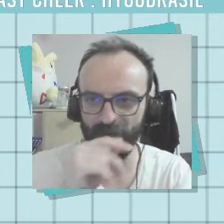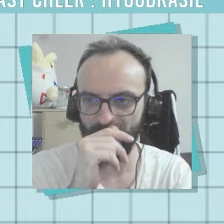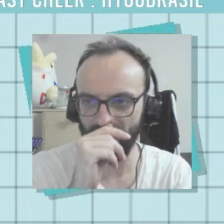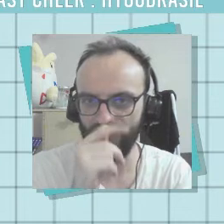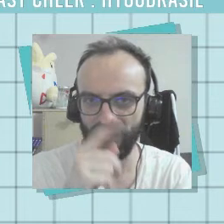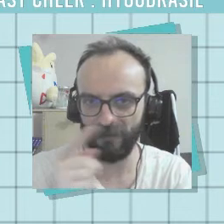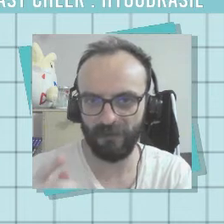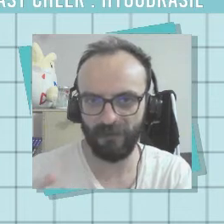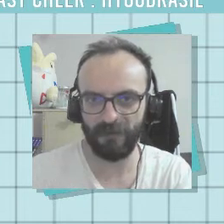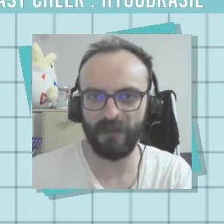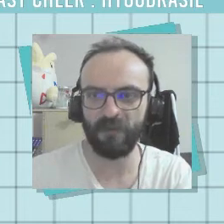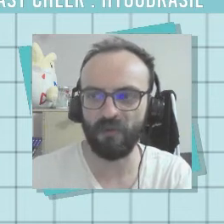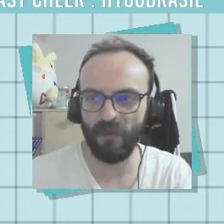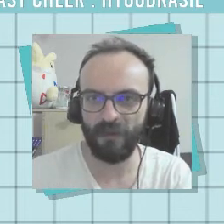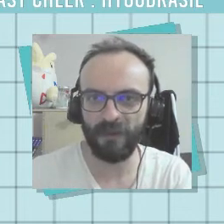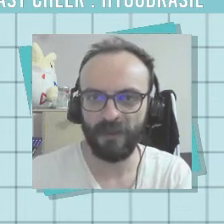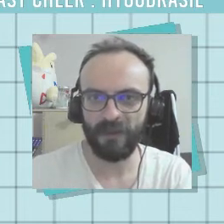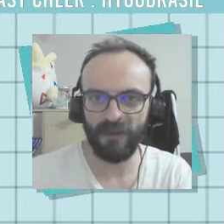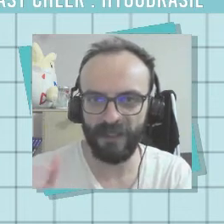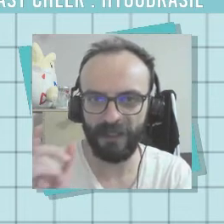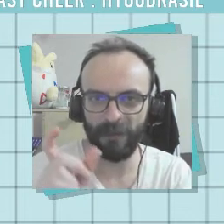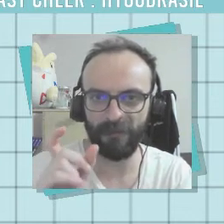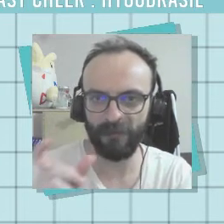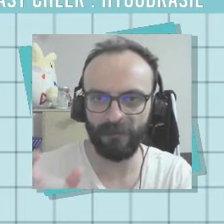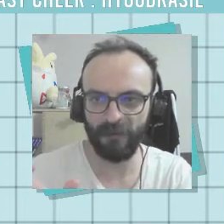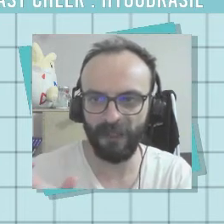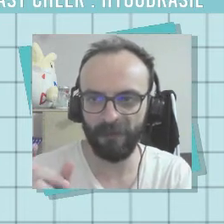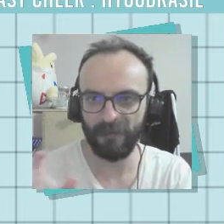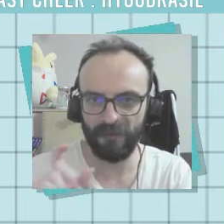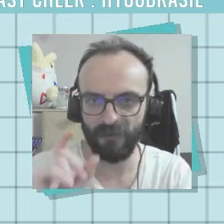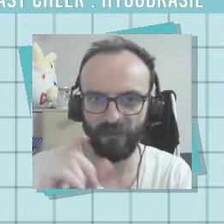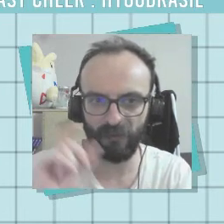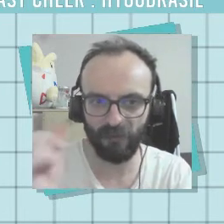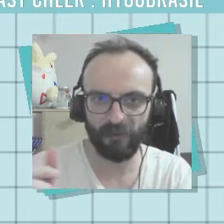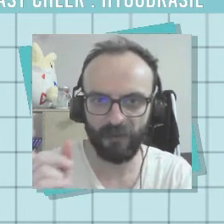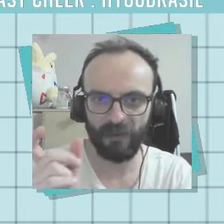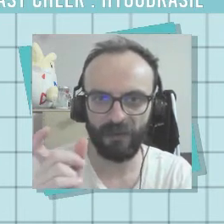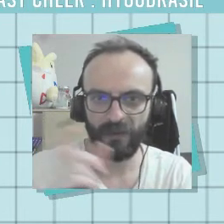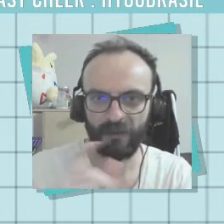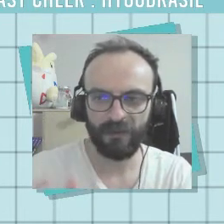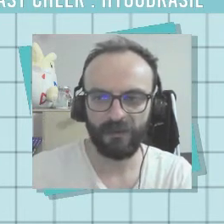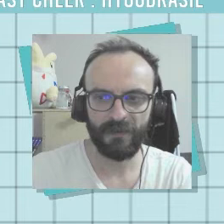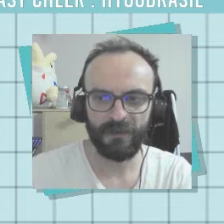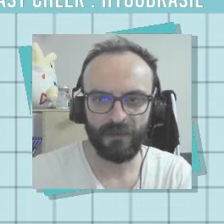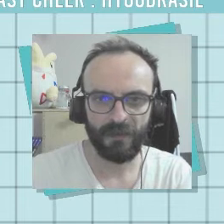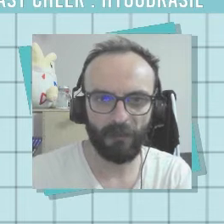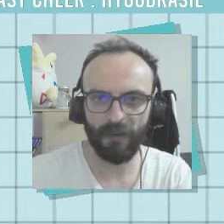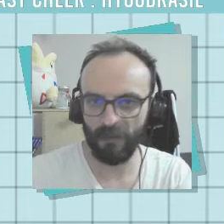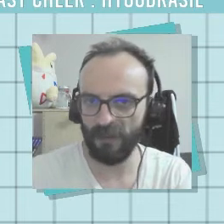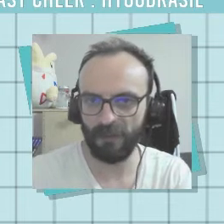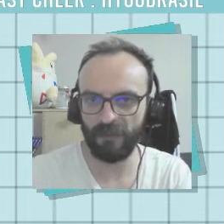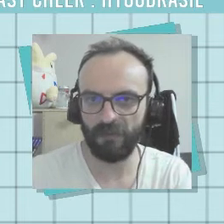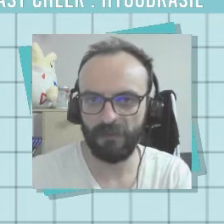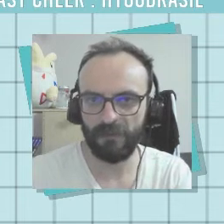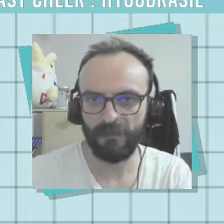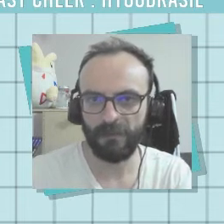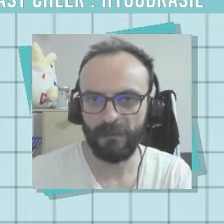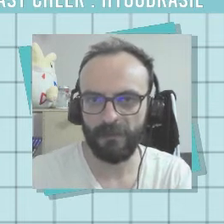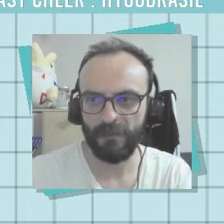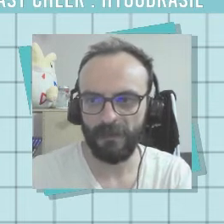du coup ça change le sens du mot? Genre c'est les mêmes phonèmes, mais du coup le ton, un peu comme en japonais du